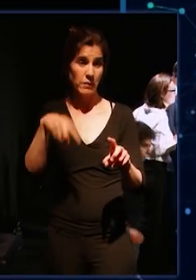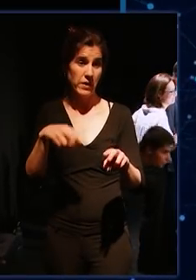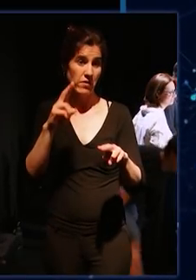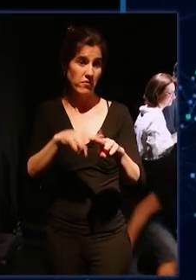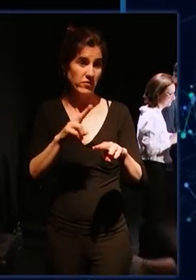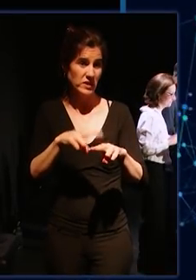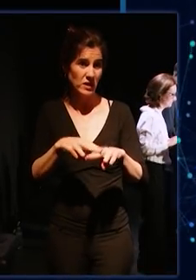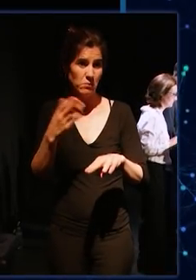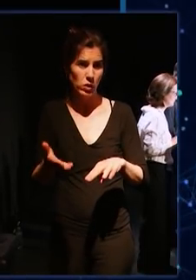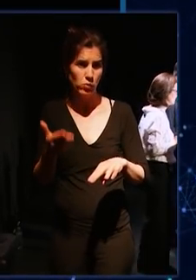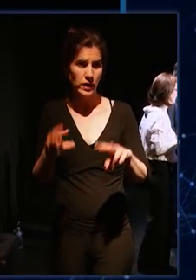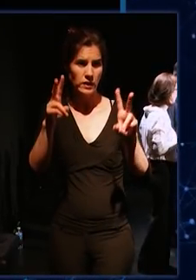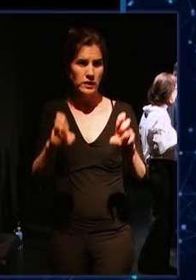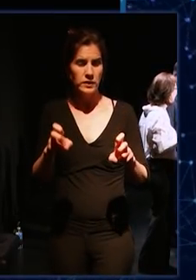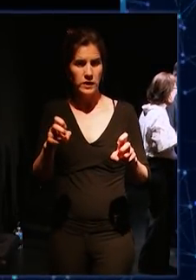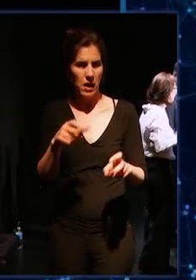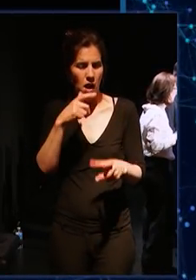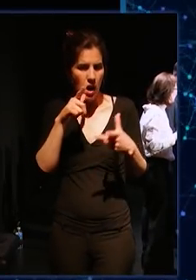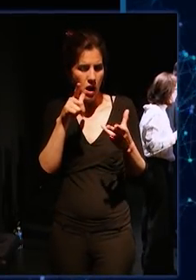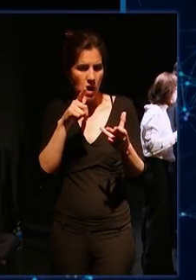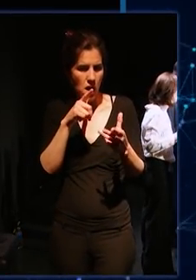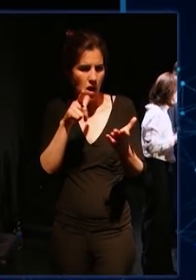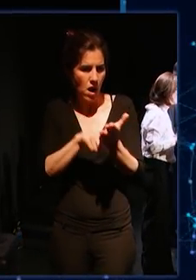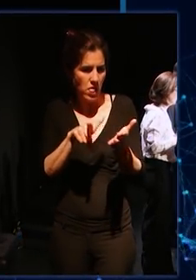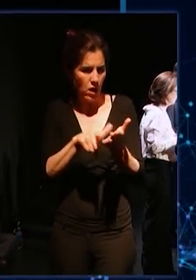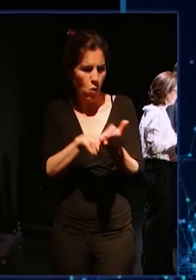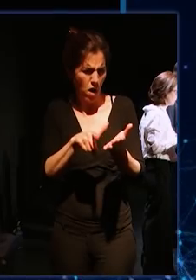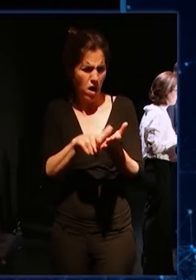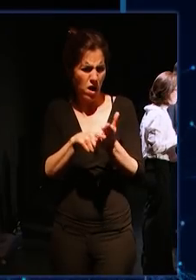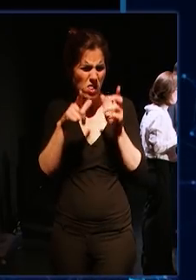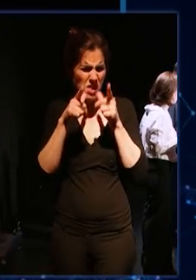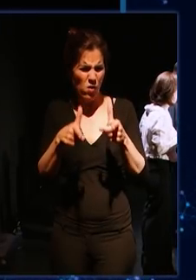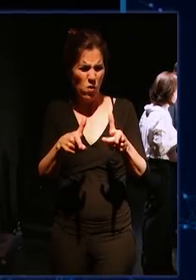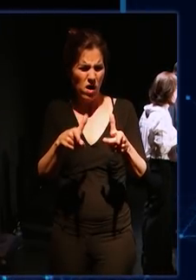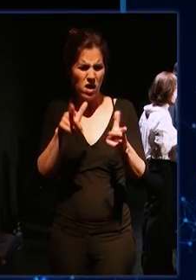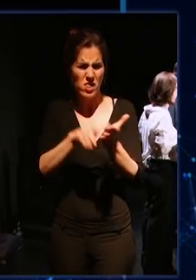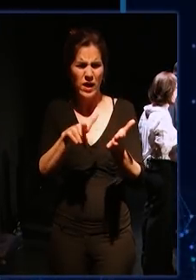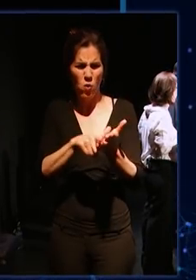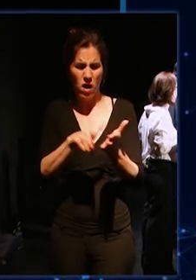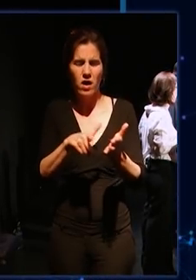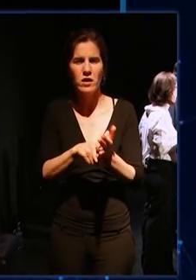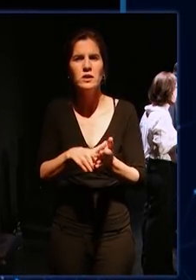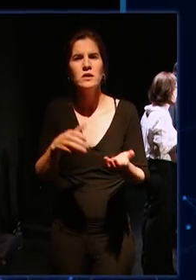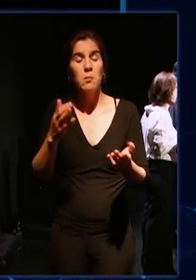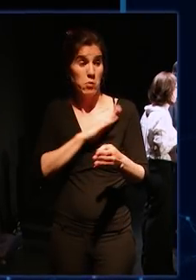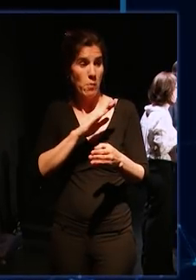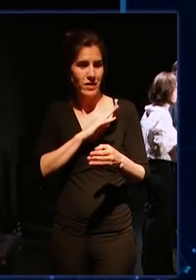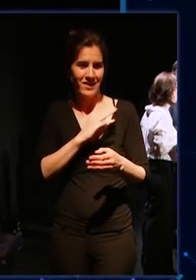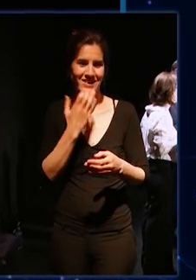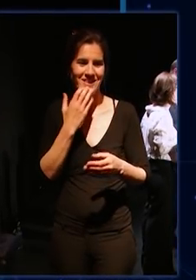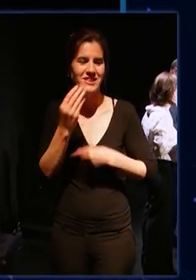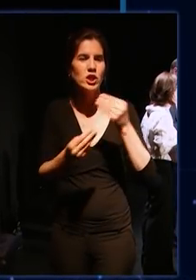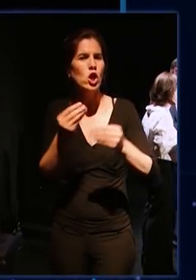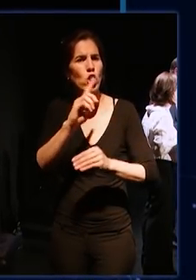a dir, hem de defensar la nostra llengua pròpia. Si no ho fem a través de la cultura i de les nostres